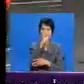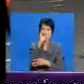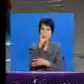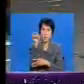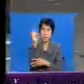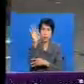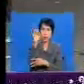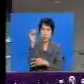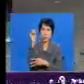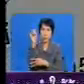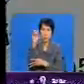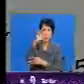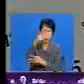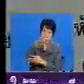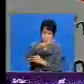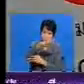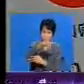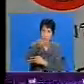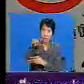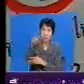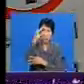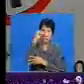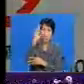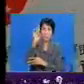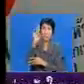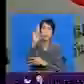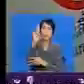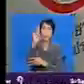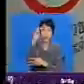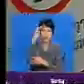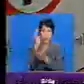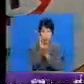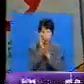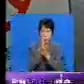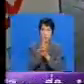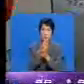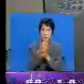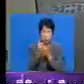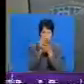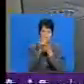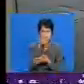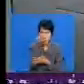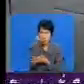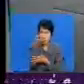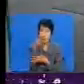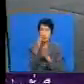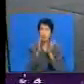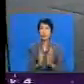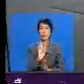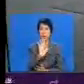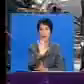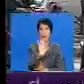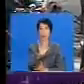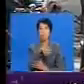าและ16นาฬิกาถึง19นาฬิกาจะมีตำรวจจราจรคอยอำนวยความสะดวกจำนวน5นายแต่ช่ว